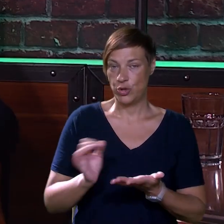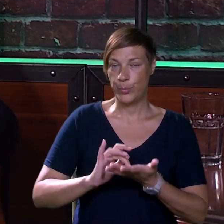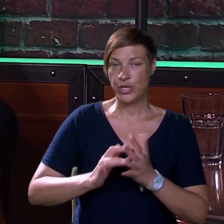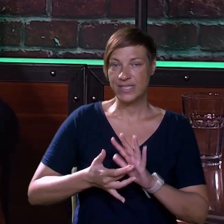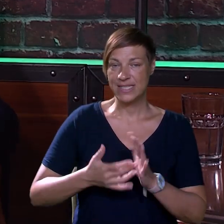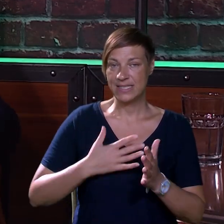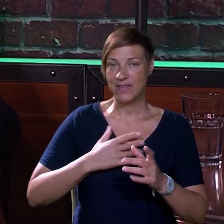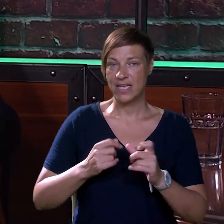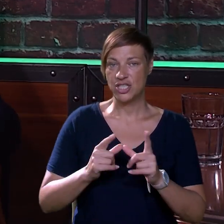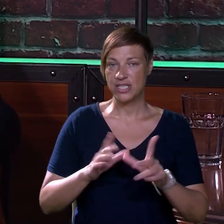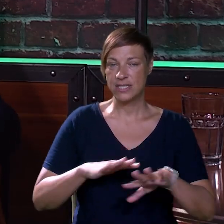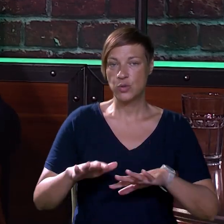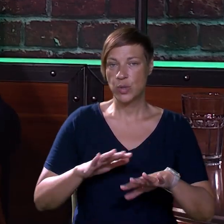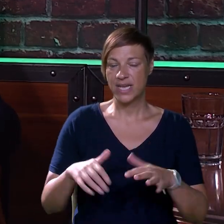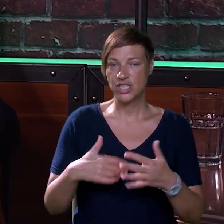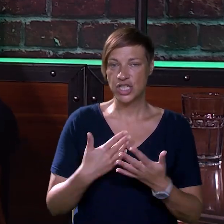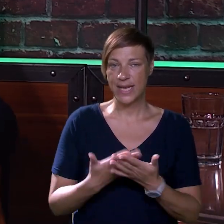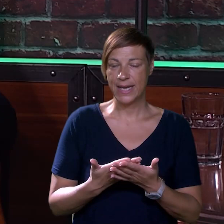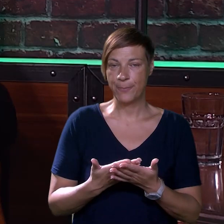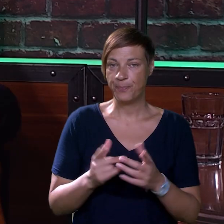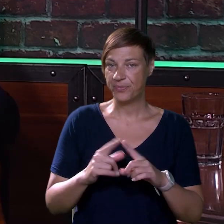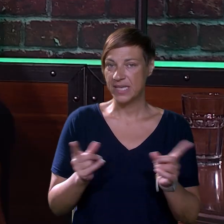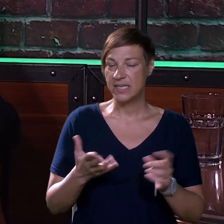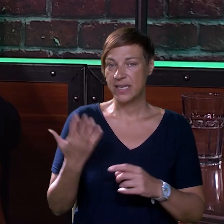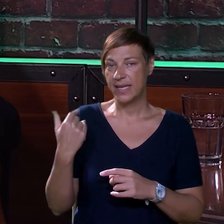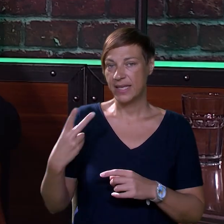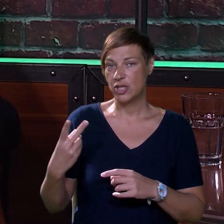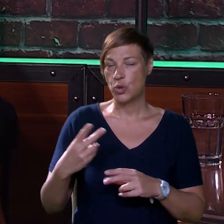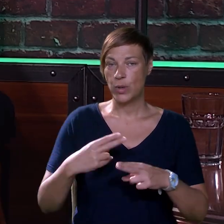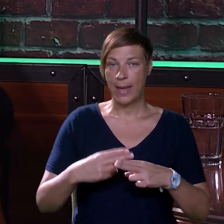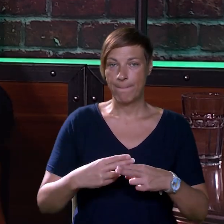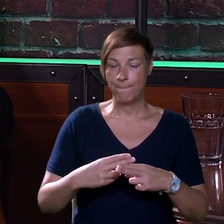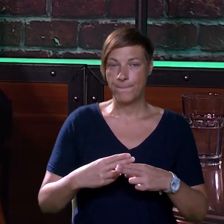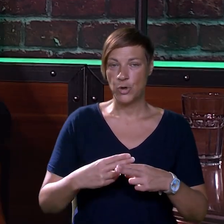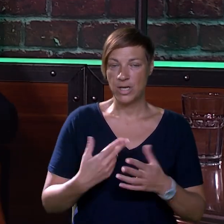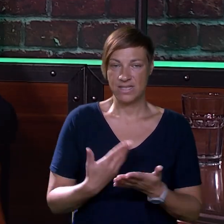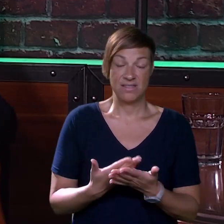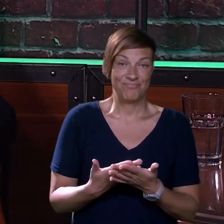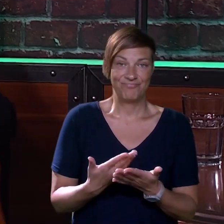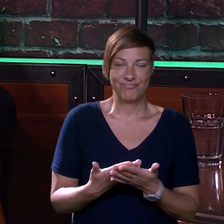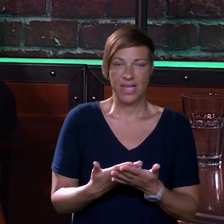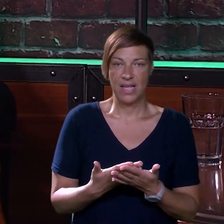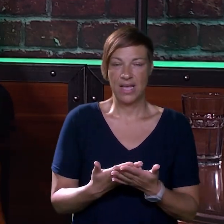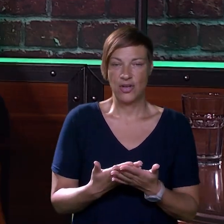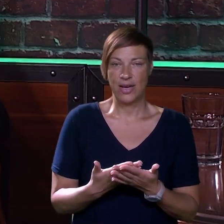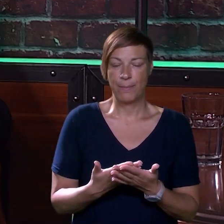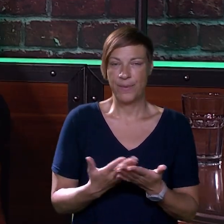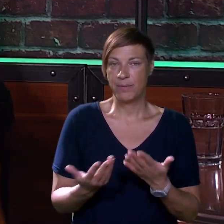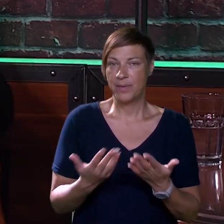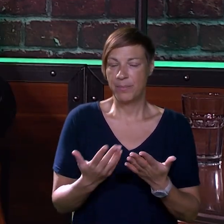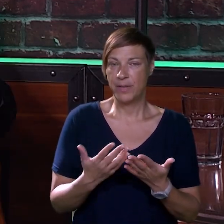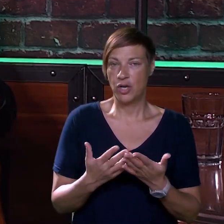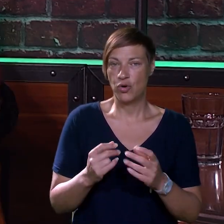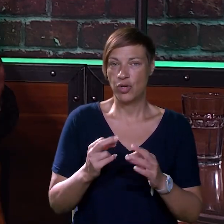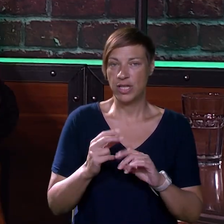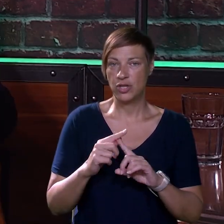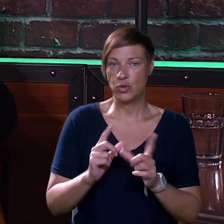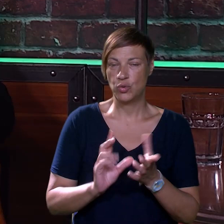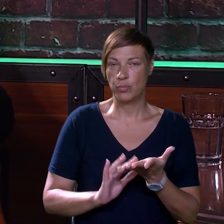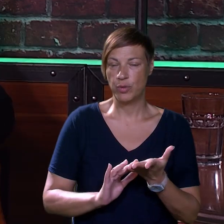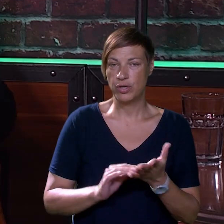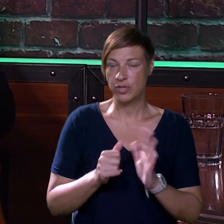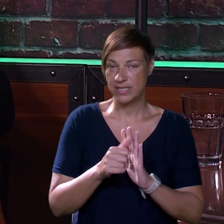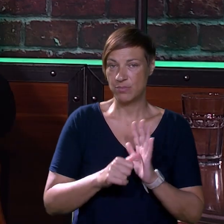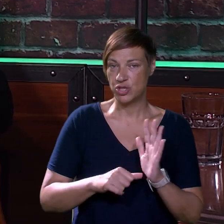sve naše sugrađane, zato što za razliku od nekih drugih bolesti, kao na primjer bilo koji neki tumor koji se može